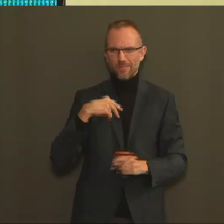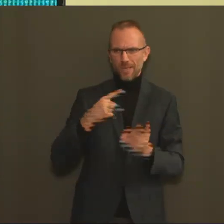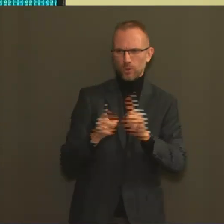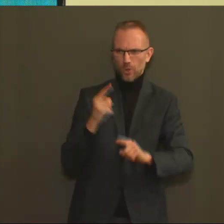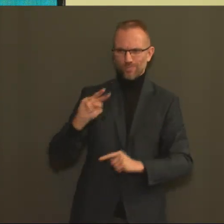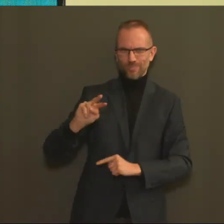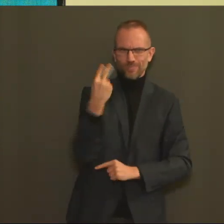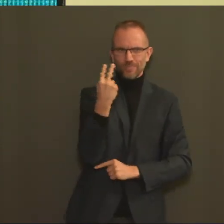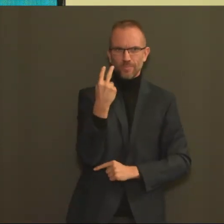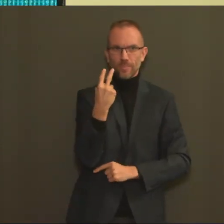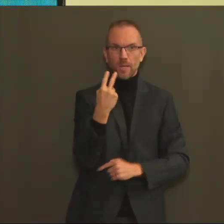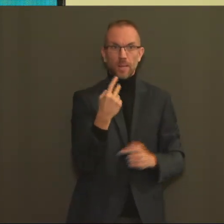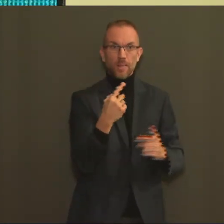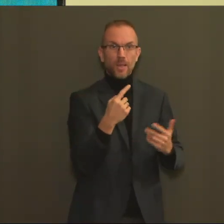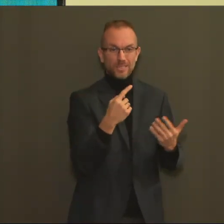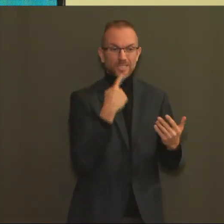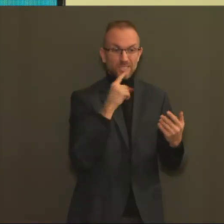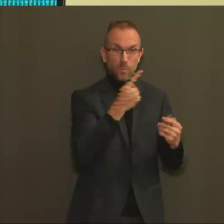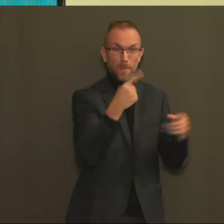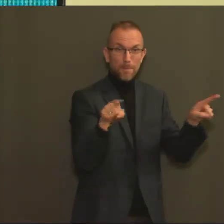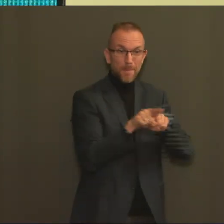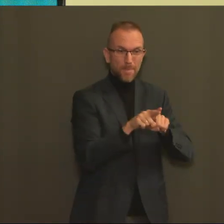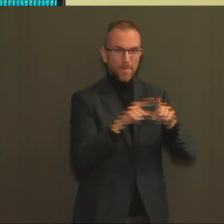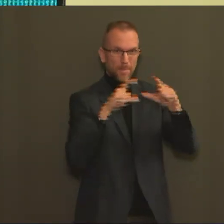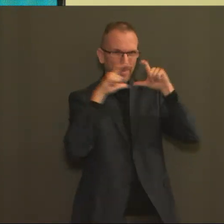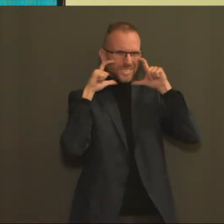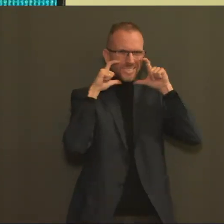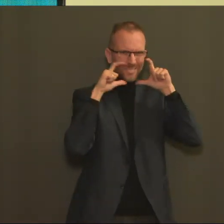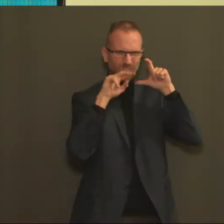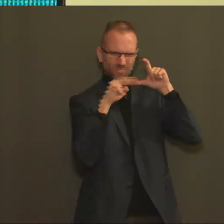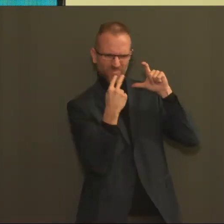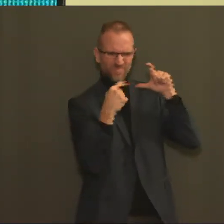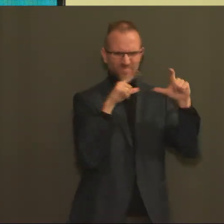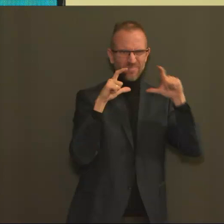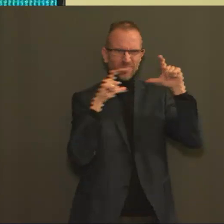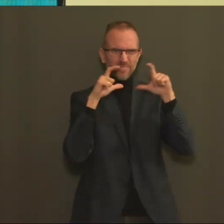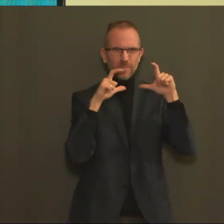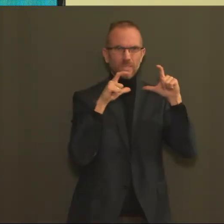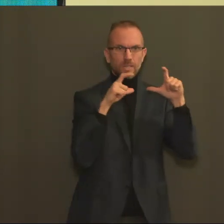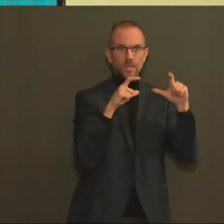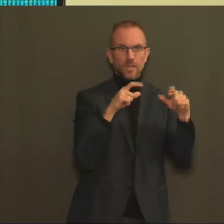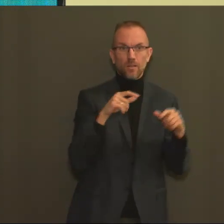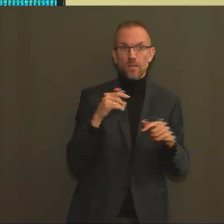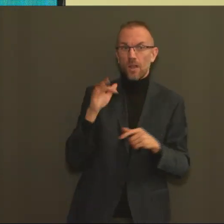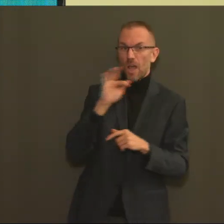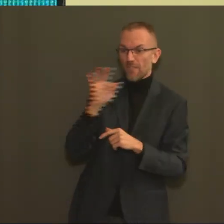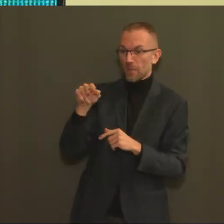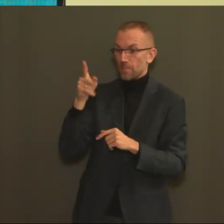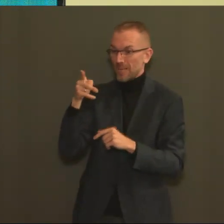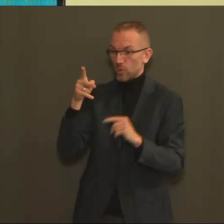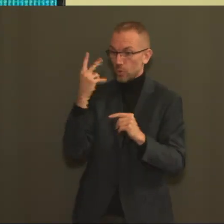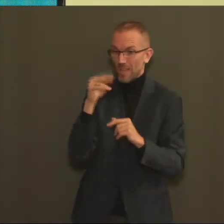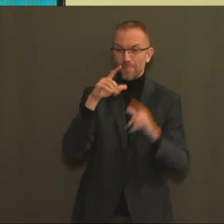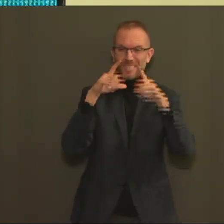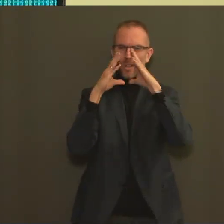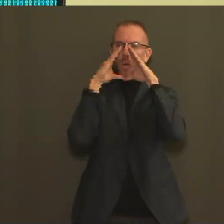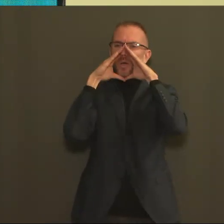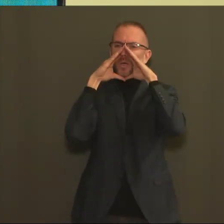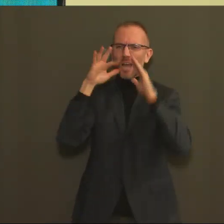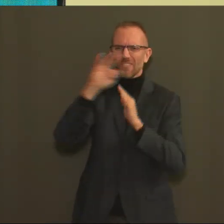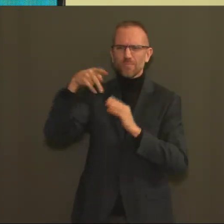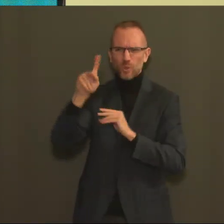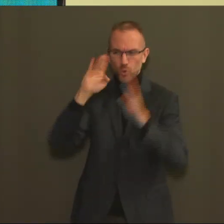je door precies très bien op voor jongen die lamp voor je advies zoals teddy je dan doet is je kosten als de nood